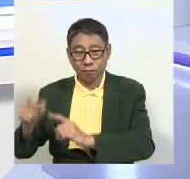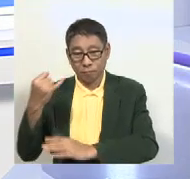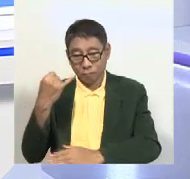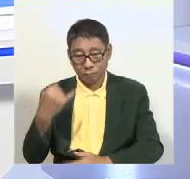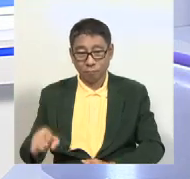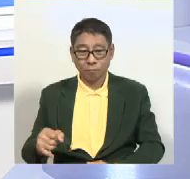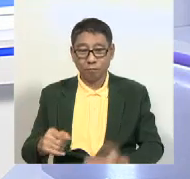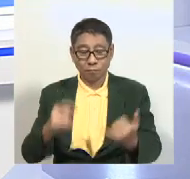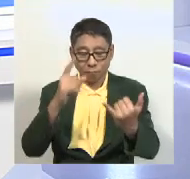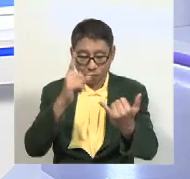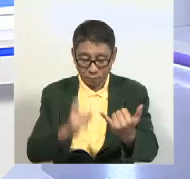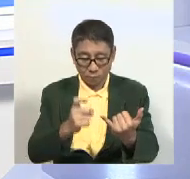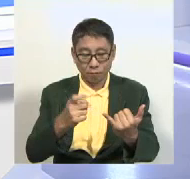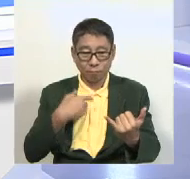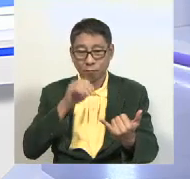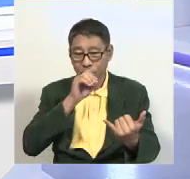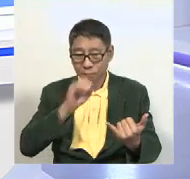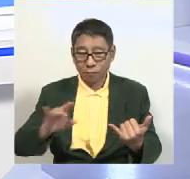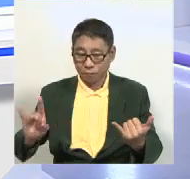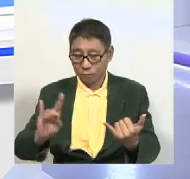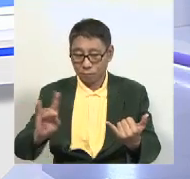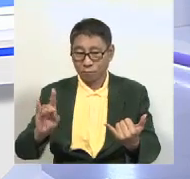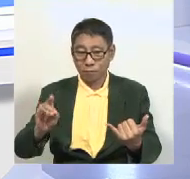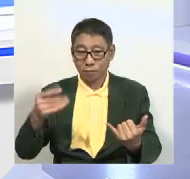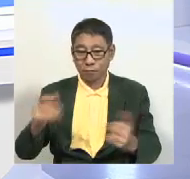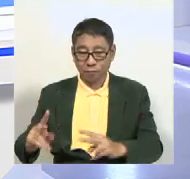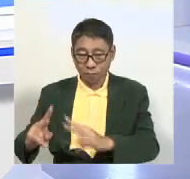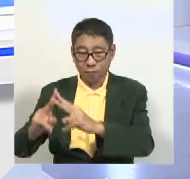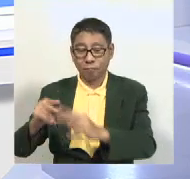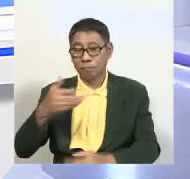ติหรือว่าถ้าเกิดตายเฉียบพลันเนี่ยให้รีบแจ้งปศุสัตว์ในพื้นที่จะเป็นการดีที่สุดนะครับ